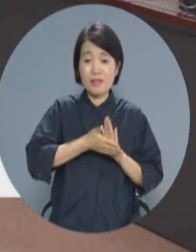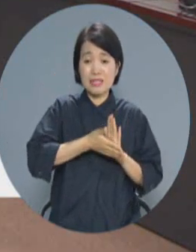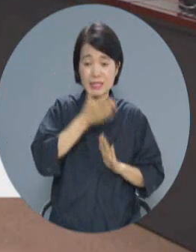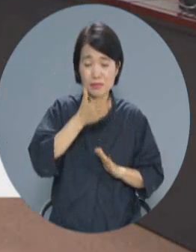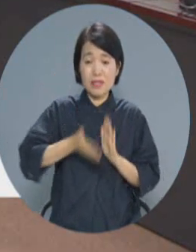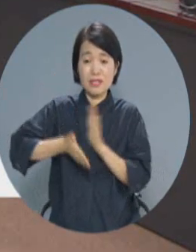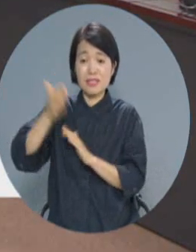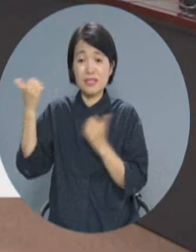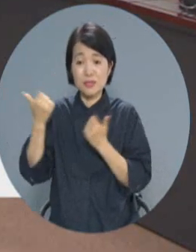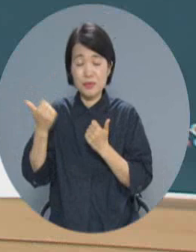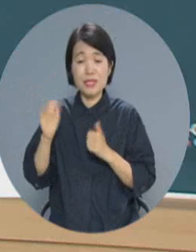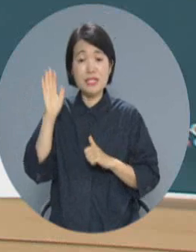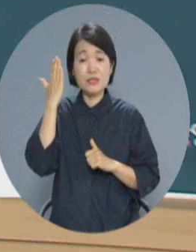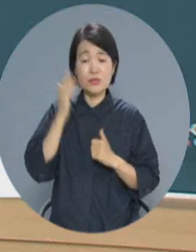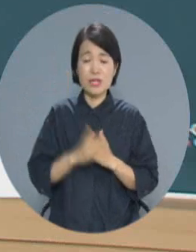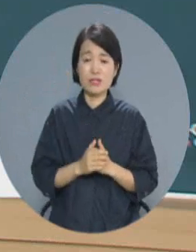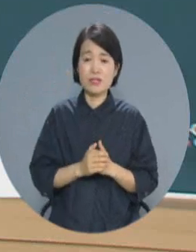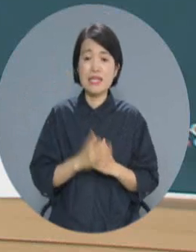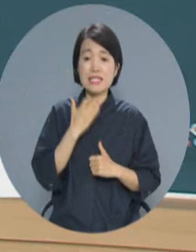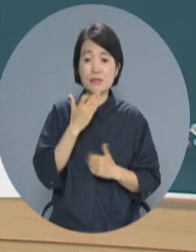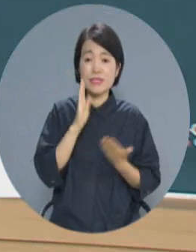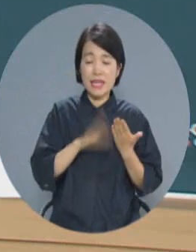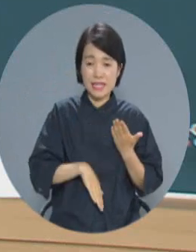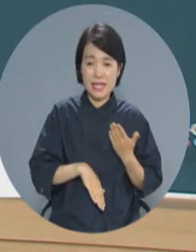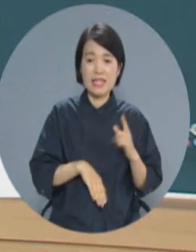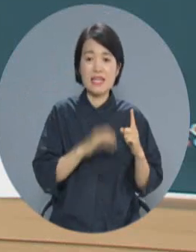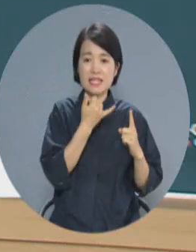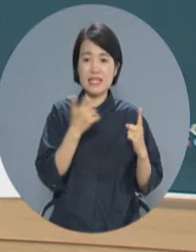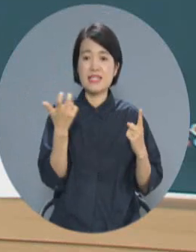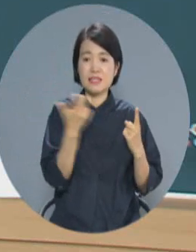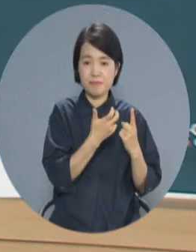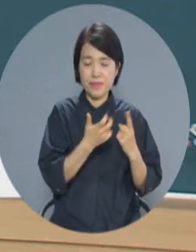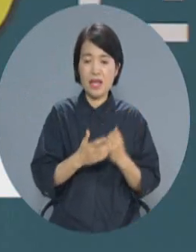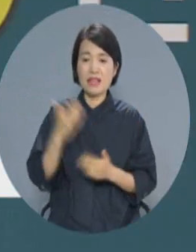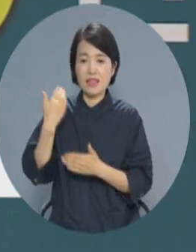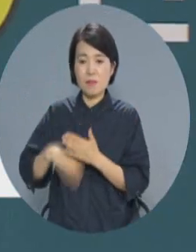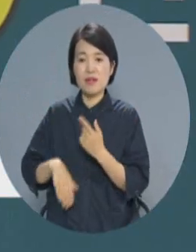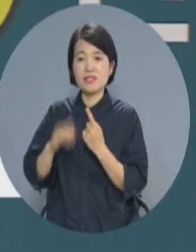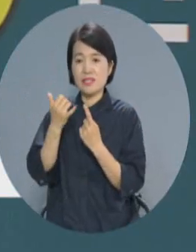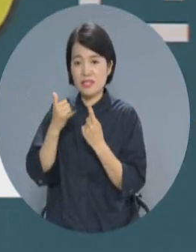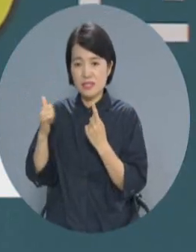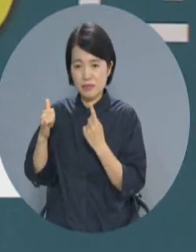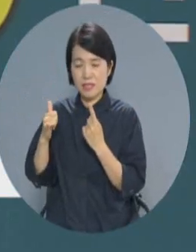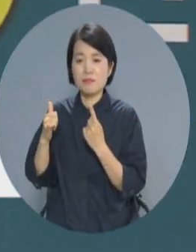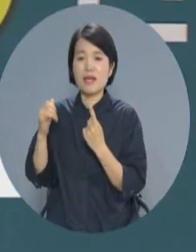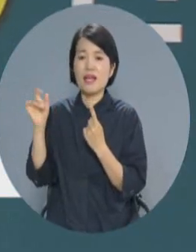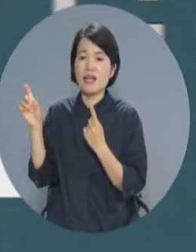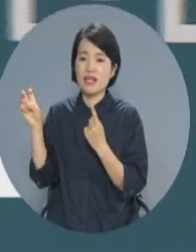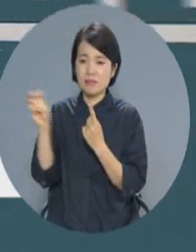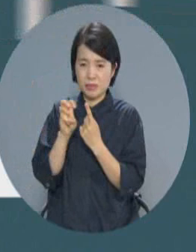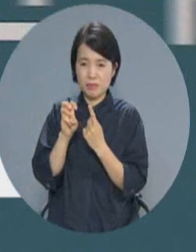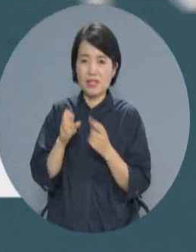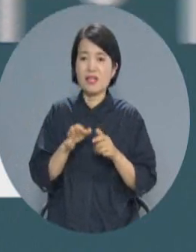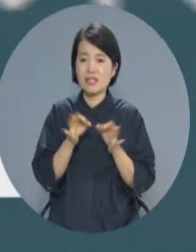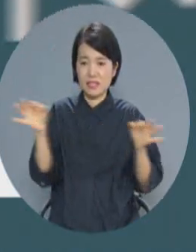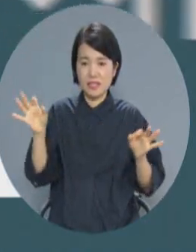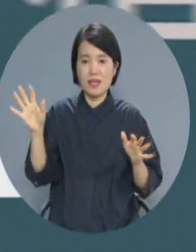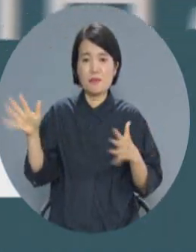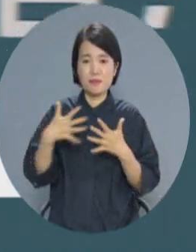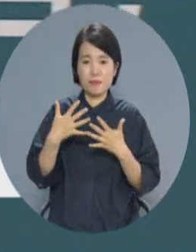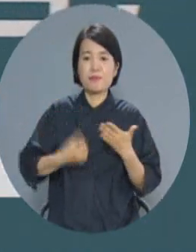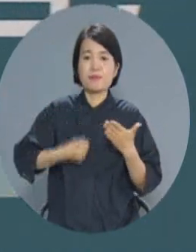광양시와 의회는 최근 만 19세 이하 시민에게 70만 원, 나머지 시민들에게는 30만 원을 지급하기로